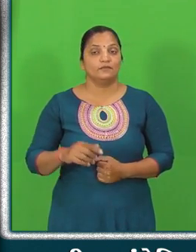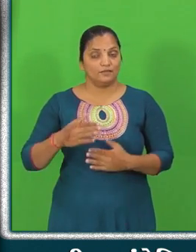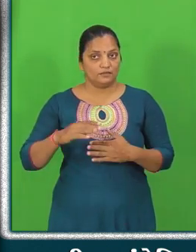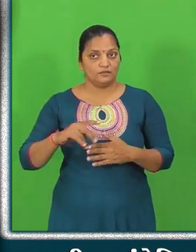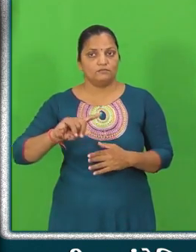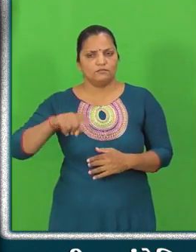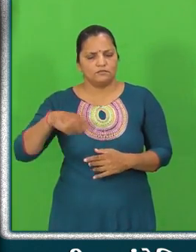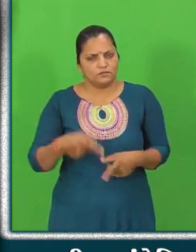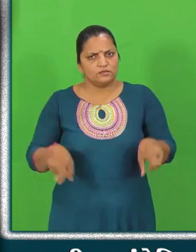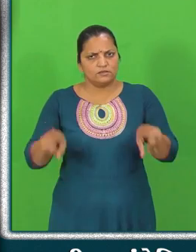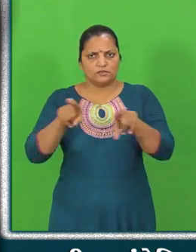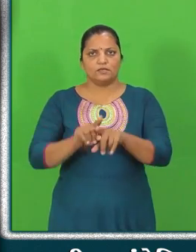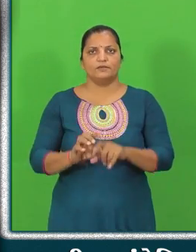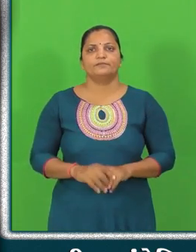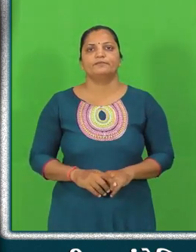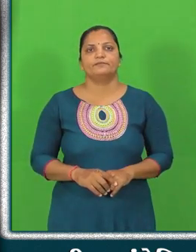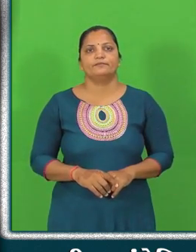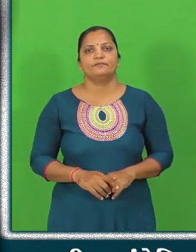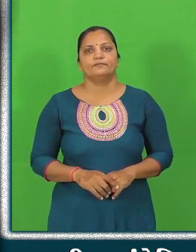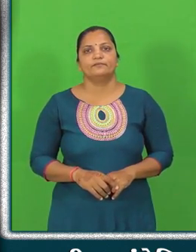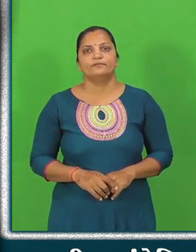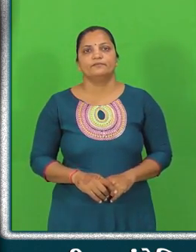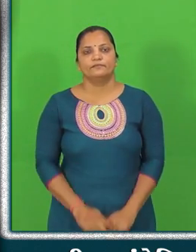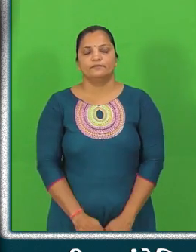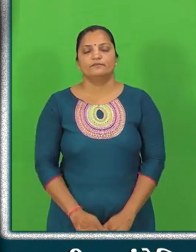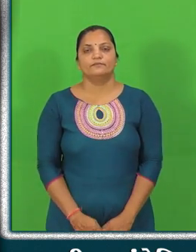આ જ વસ્તુ માટે